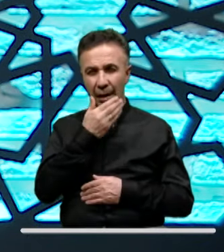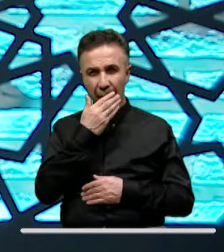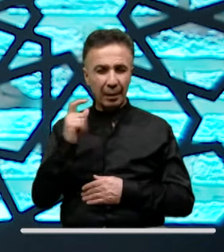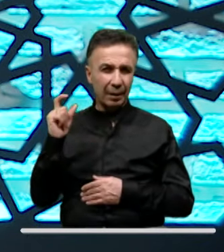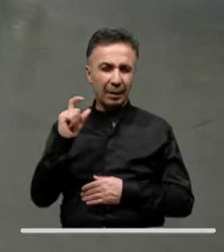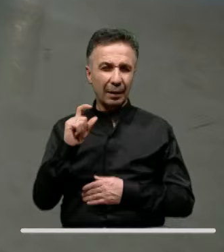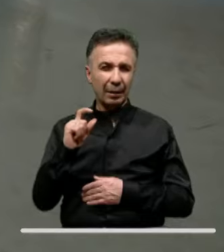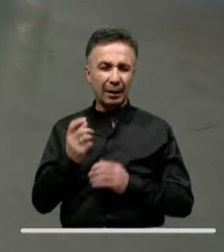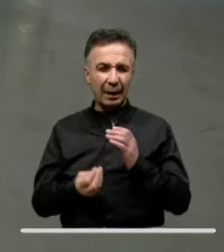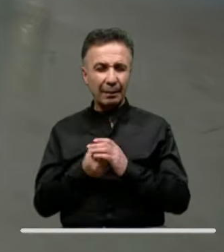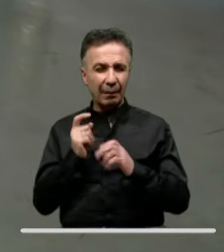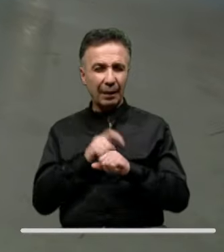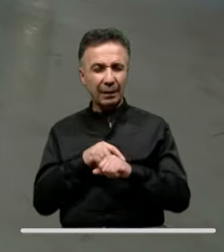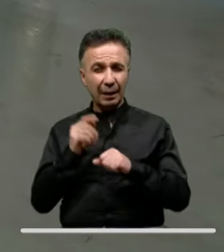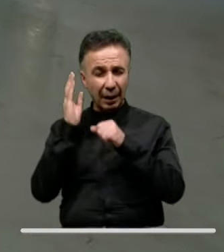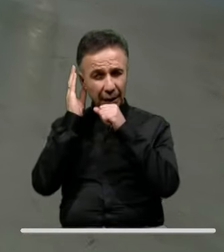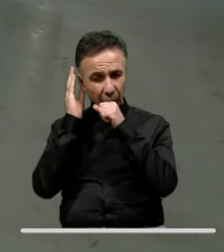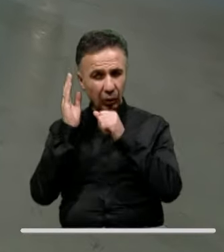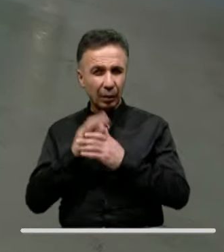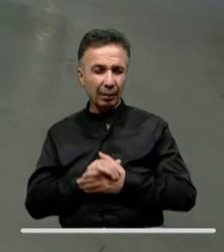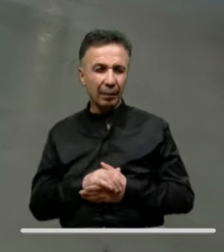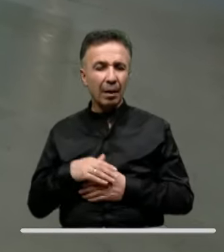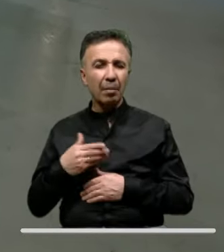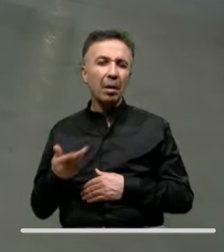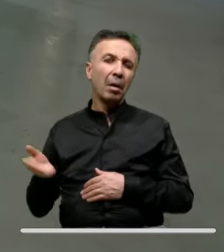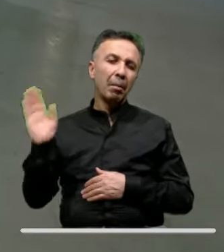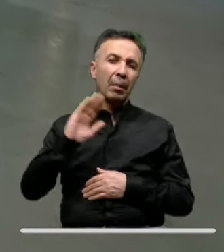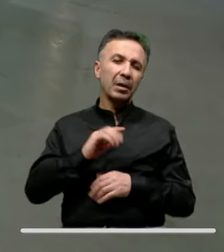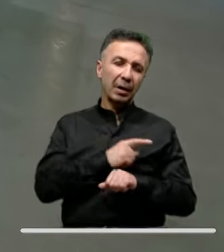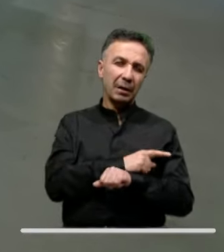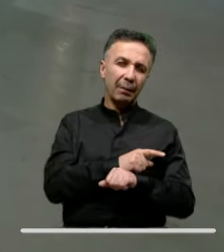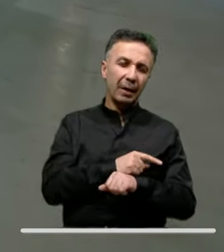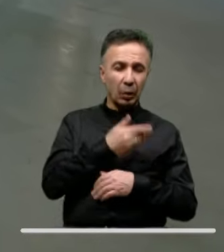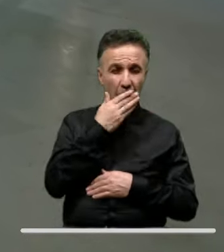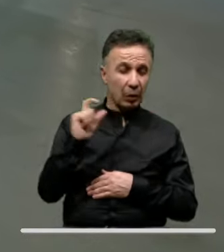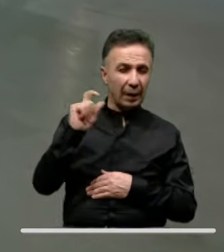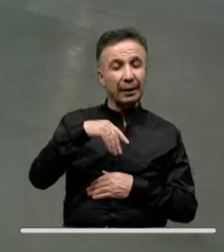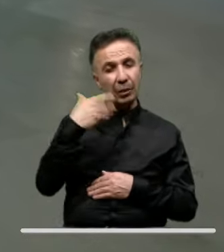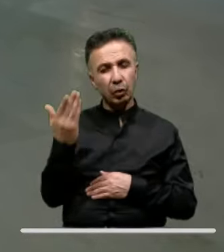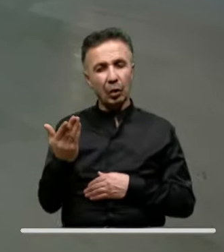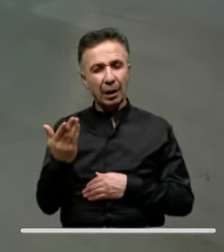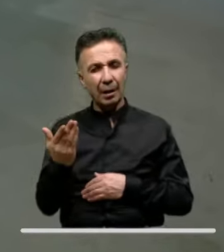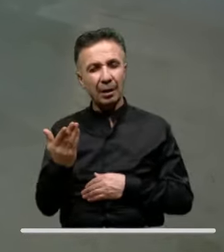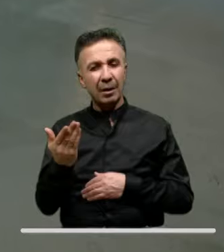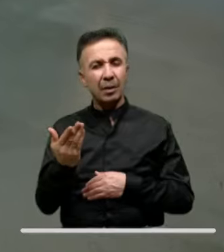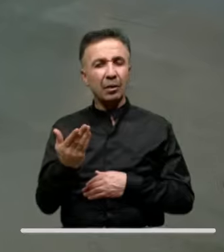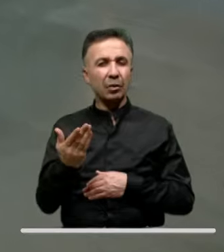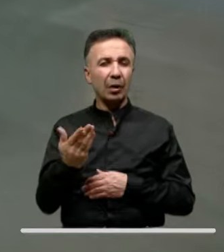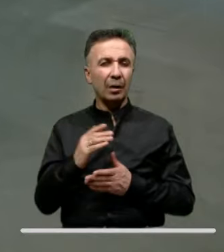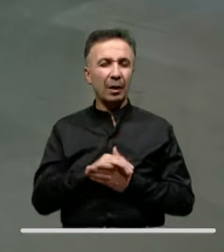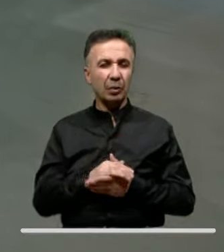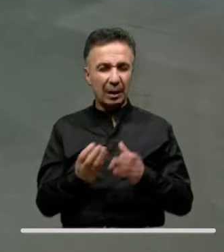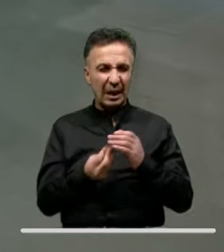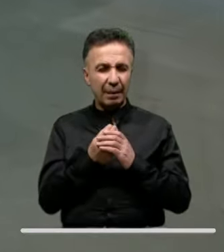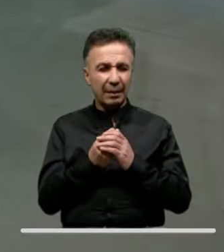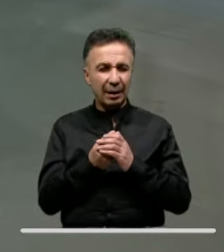mesela imsak vaktinde ezan okunuyor. Diğer vakitlerde niye güneşin doğmasına yarım saat, bir saat kala